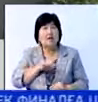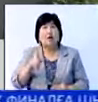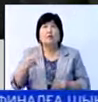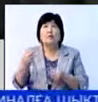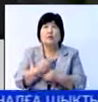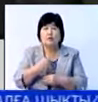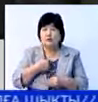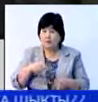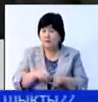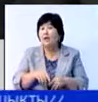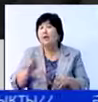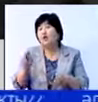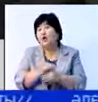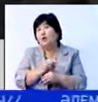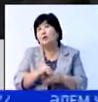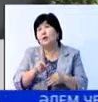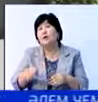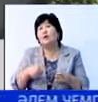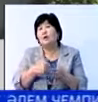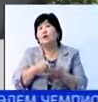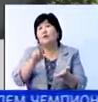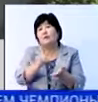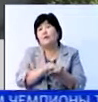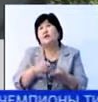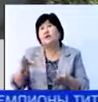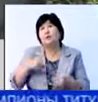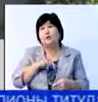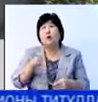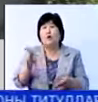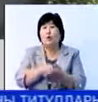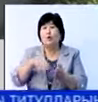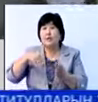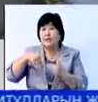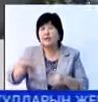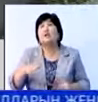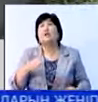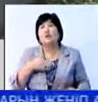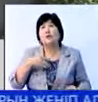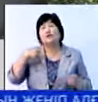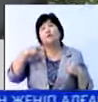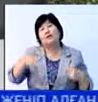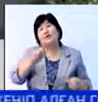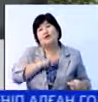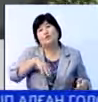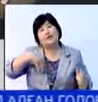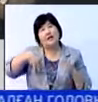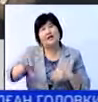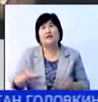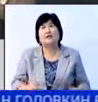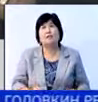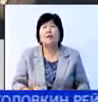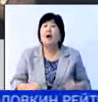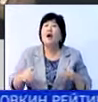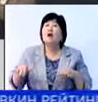наставник болды. Тәрбиелеп до пенсии я с ним вместе работал. Ол пенсияға шықты, Сонысымен басқа жұмысқа кірістім.